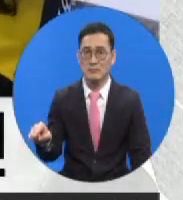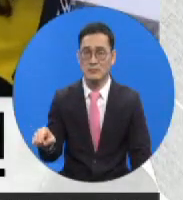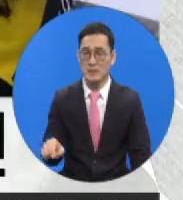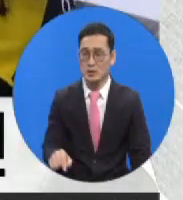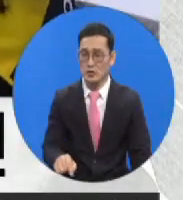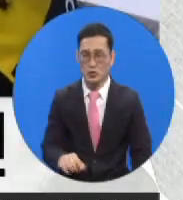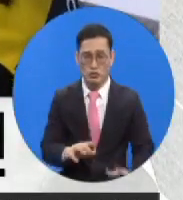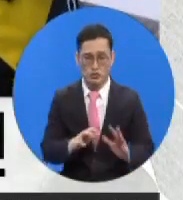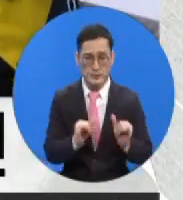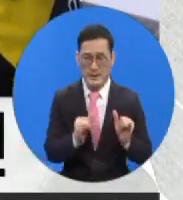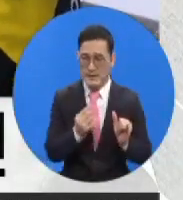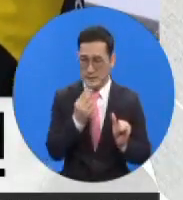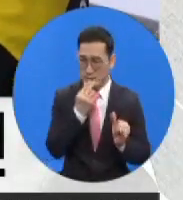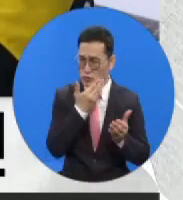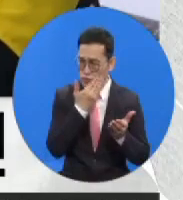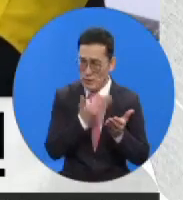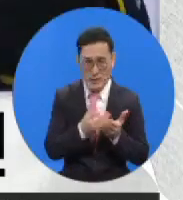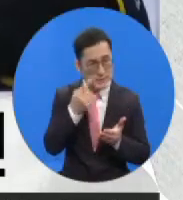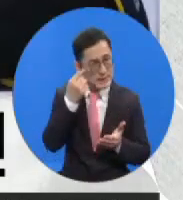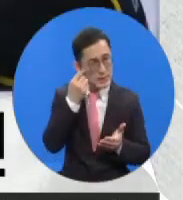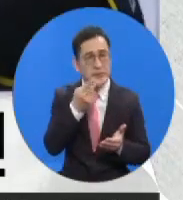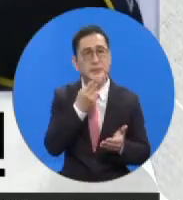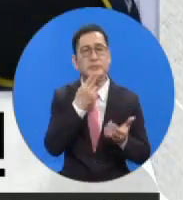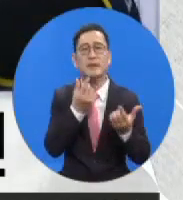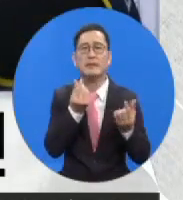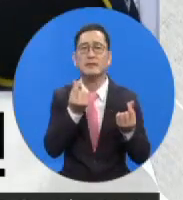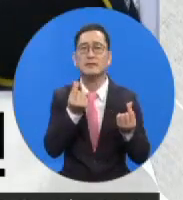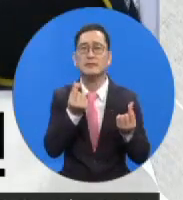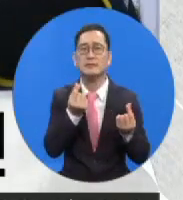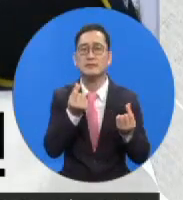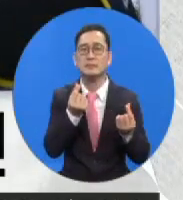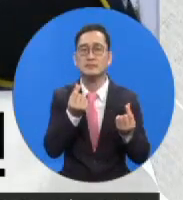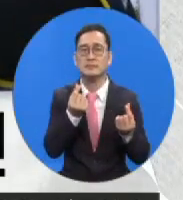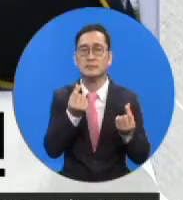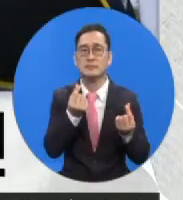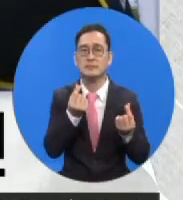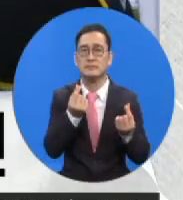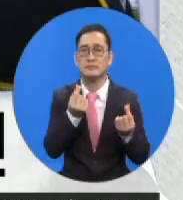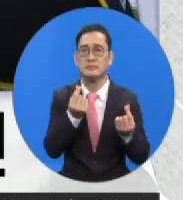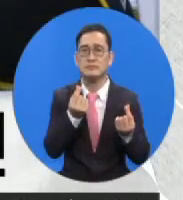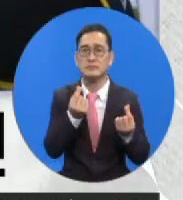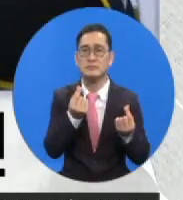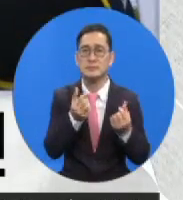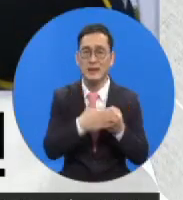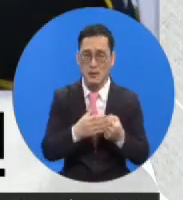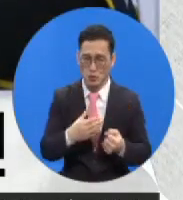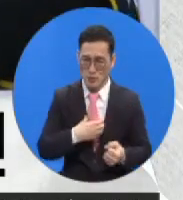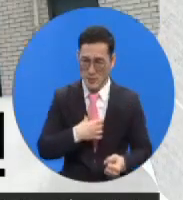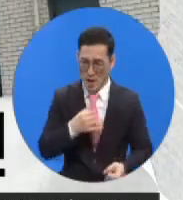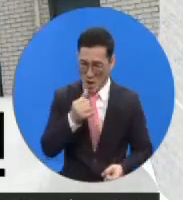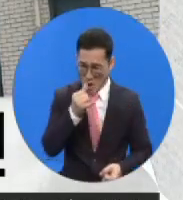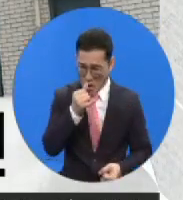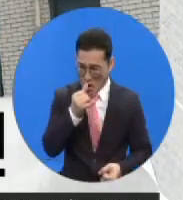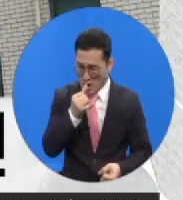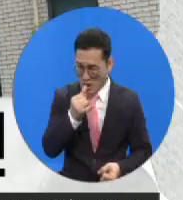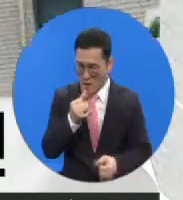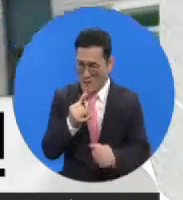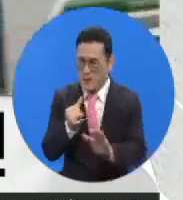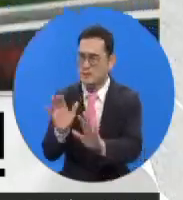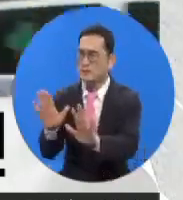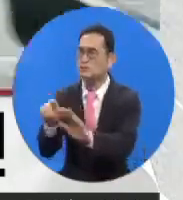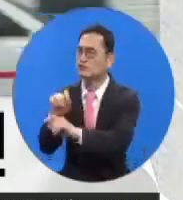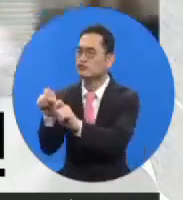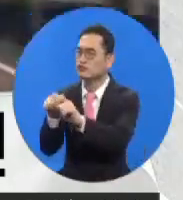맞는가? 이런 의구심을 지울 수가 없기 때문에 이 부분에 대해서만큼은 조금이나마 위험성들이 나타날 수